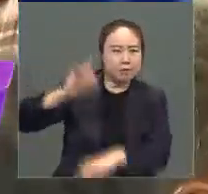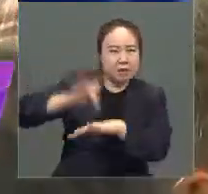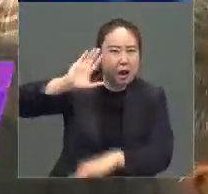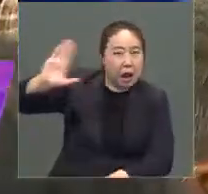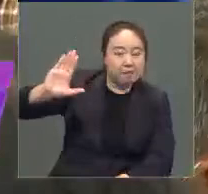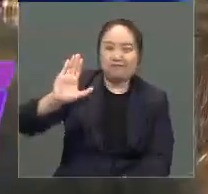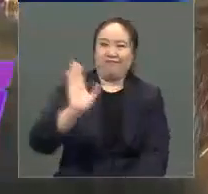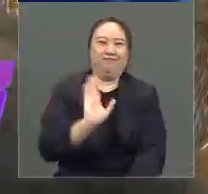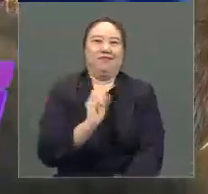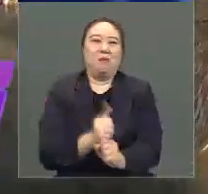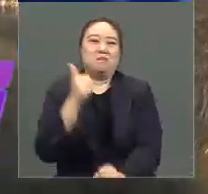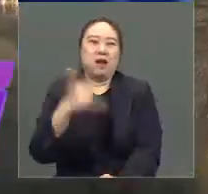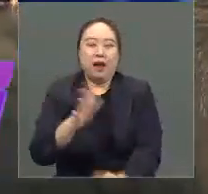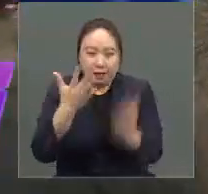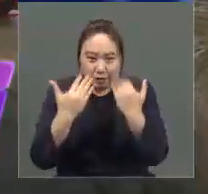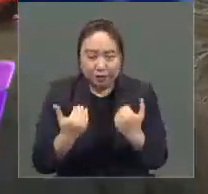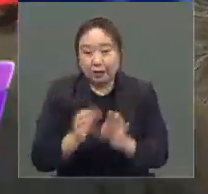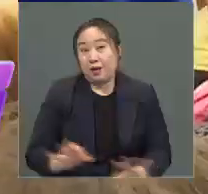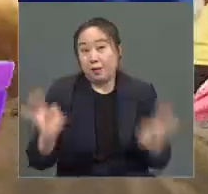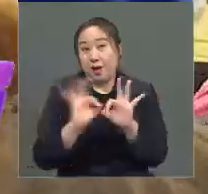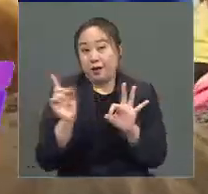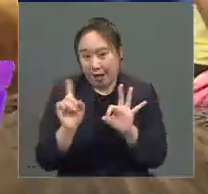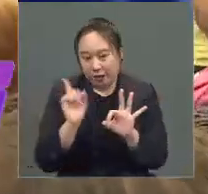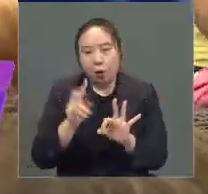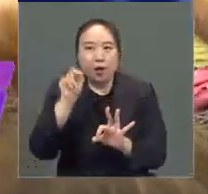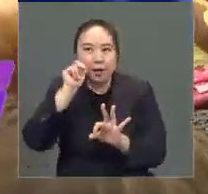นะคะแล้วก็ย้ำว่าสิ่งสำคัญก็คือต้อง